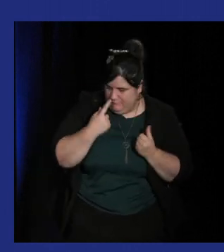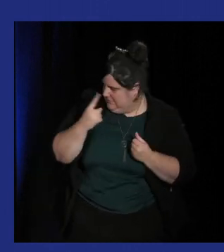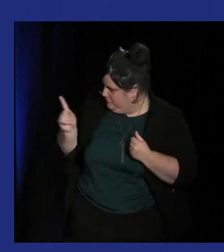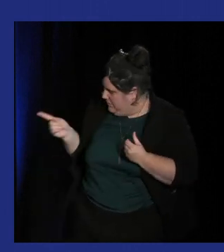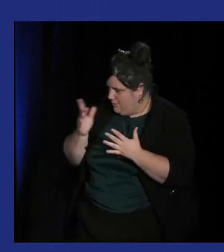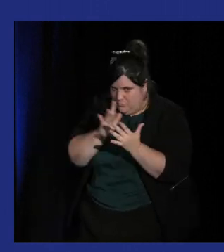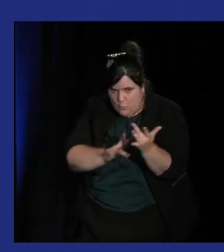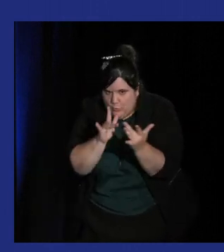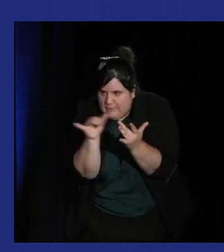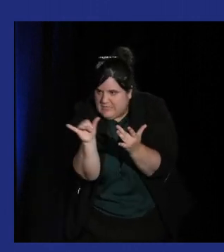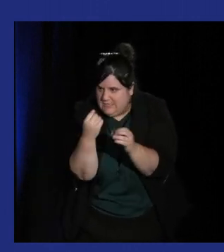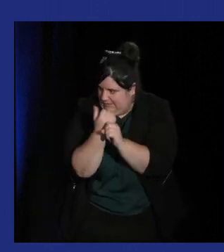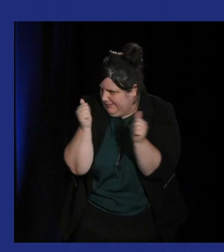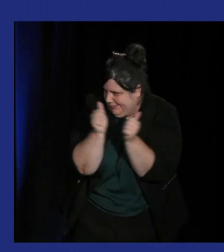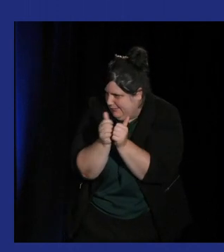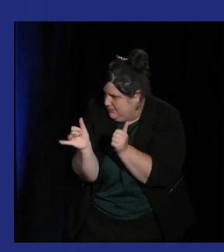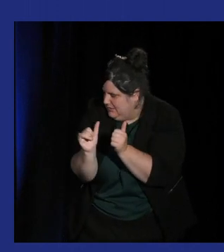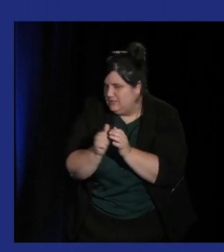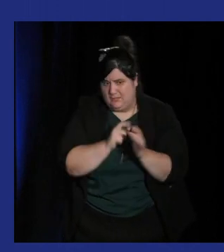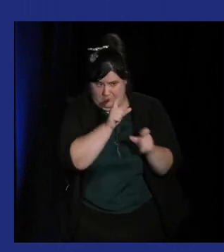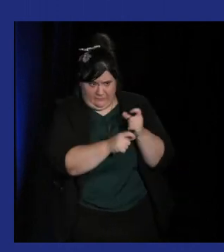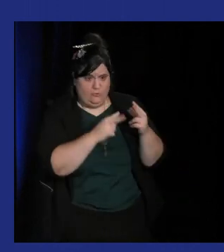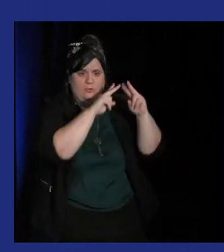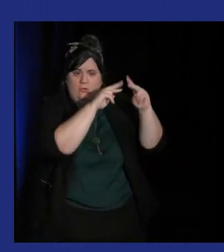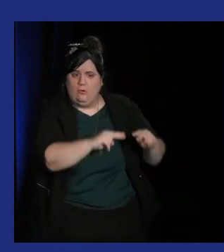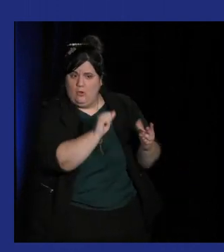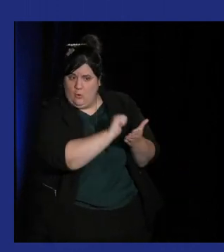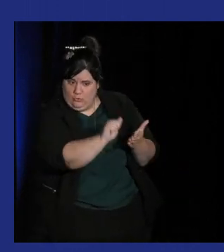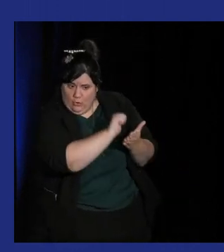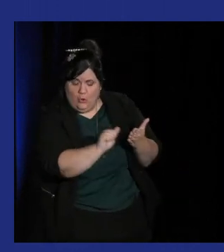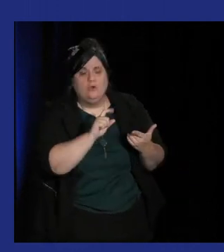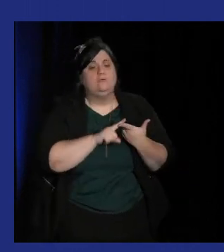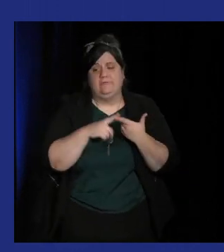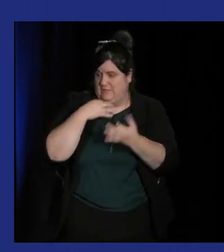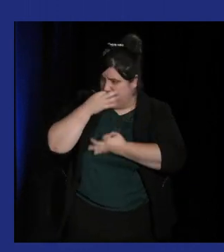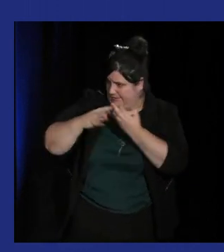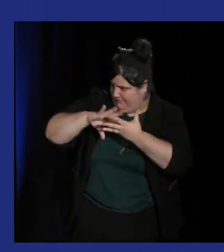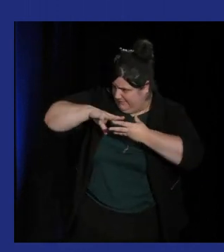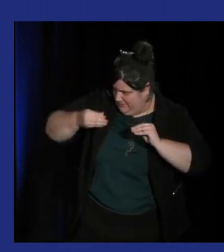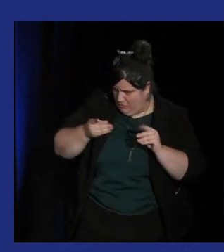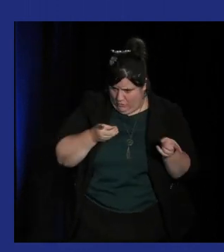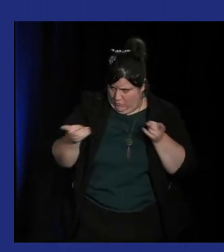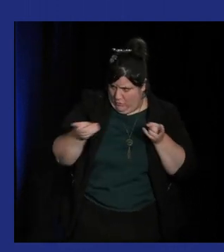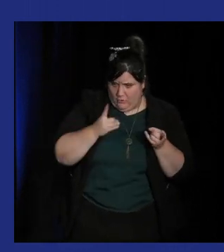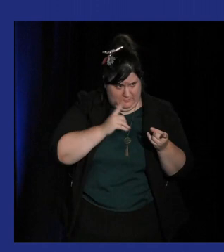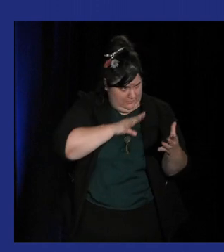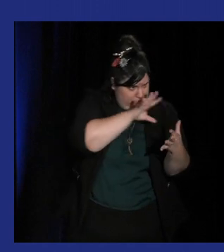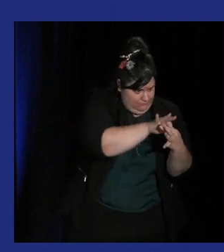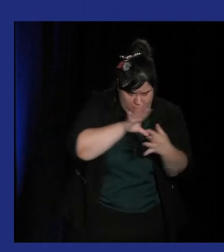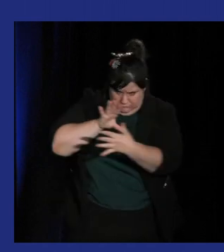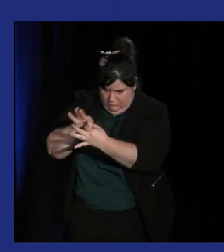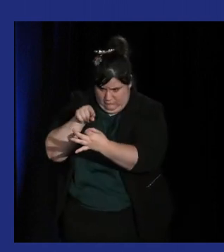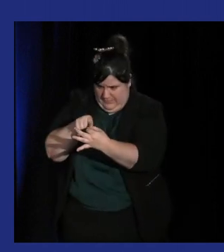sur sur ce sujet en suppose que sont les auteurs les narratifs designers mais quelle est la nature de ton travail avec ces personnes là au tout début du